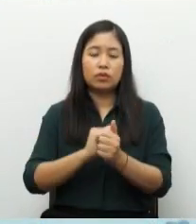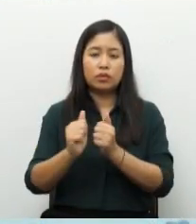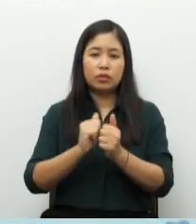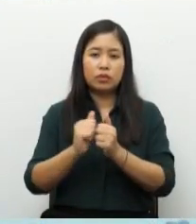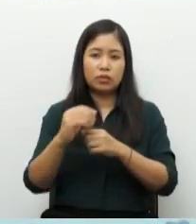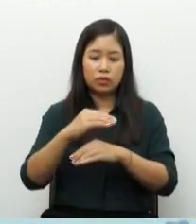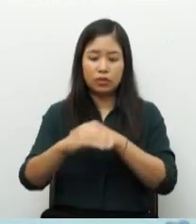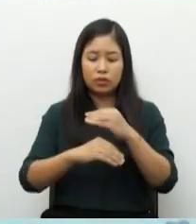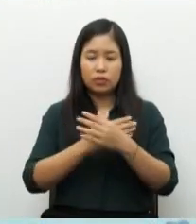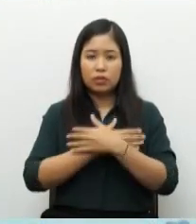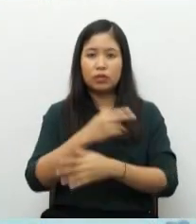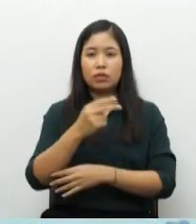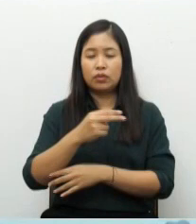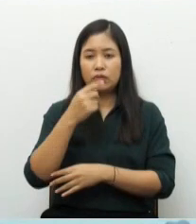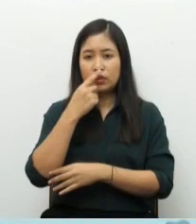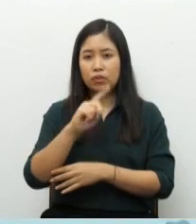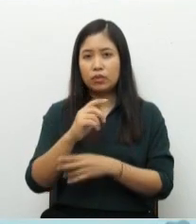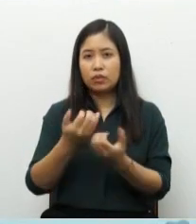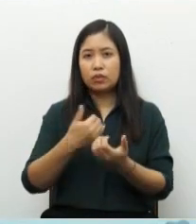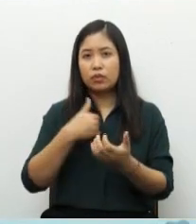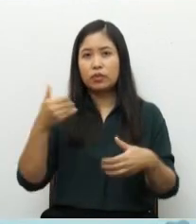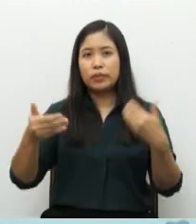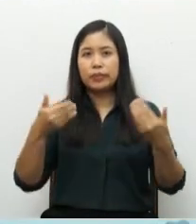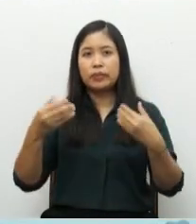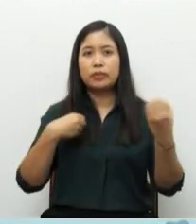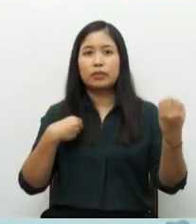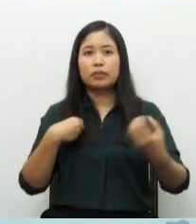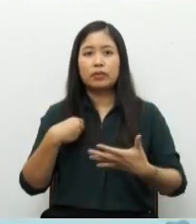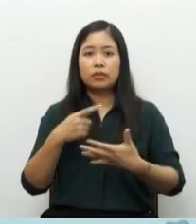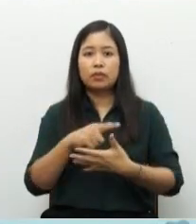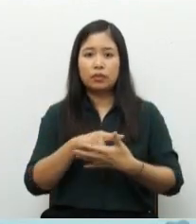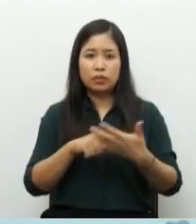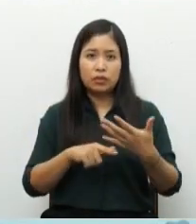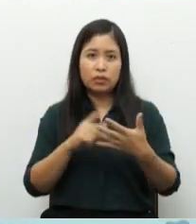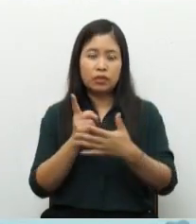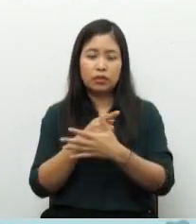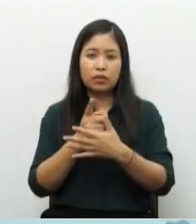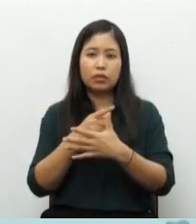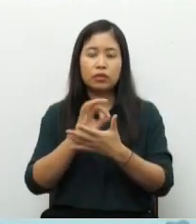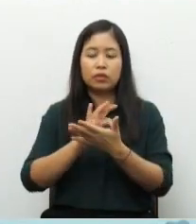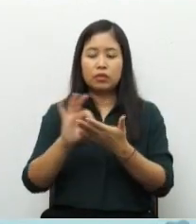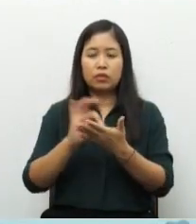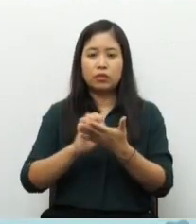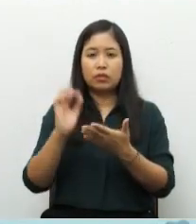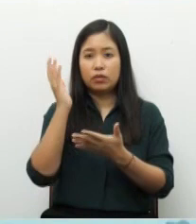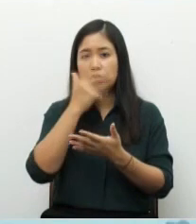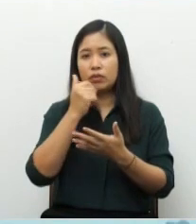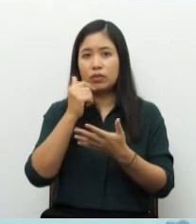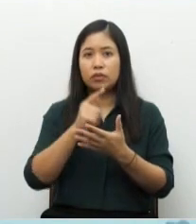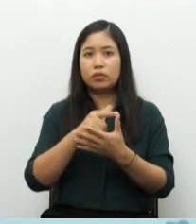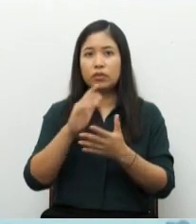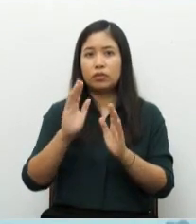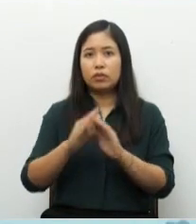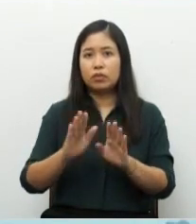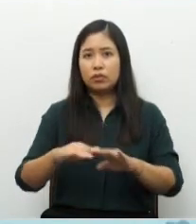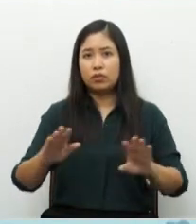ทยของปีนี้นะคะประกอบด้วยกิจกรรม5กิจกรรมด้วยกันกิจกรรมที่1คือกิจกรรมการคัดลายมือของนักเรียนชั้น